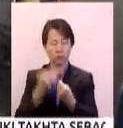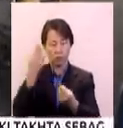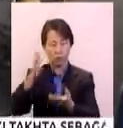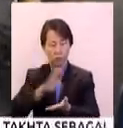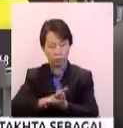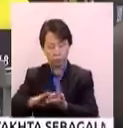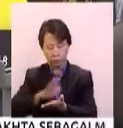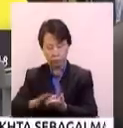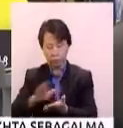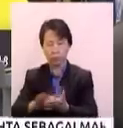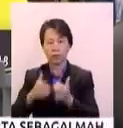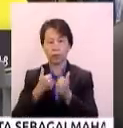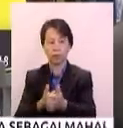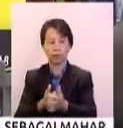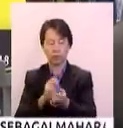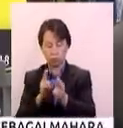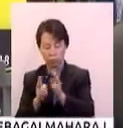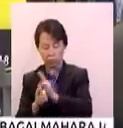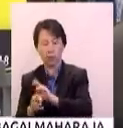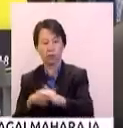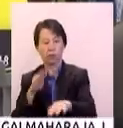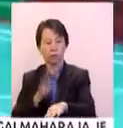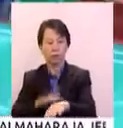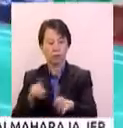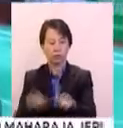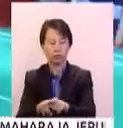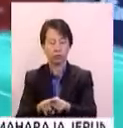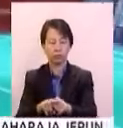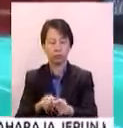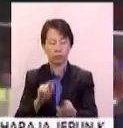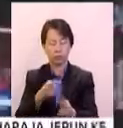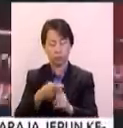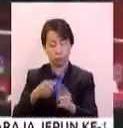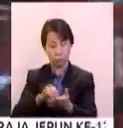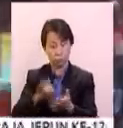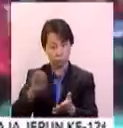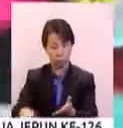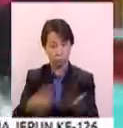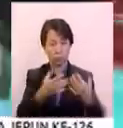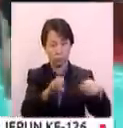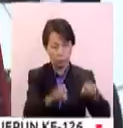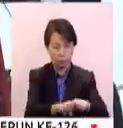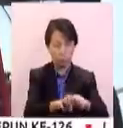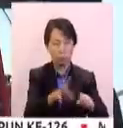kini mengikut perubahan semasa seperti pengguguran acara dan sebagainya.